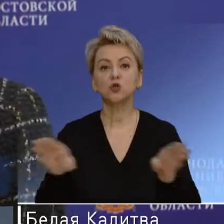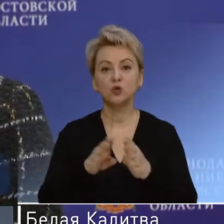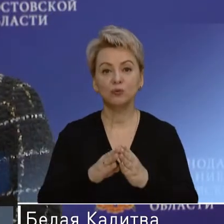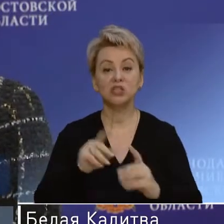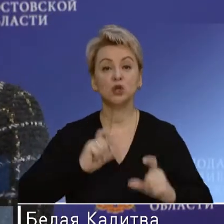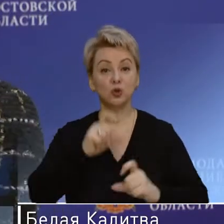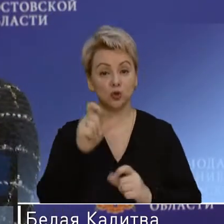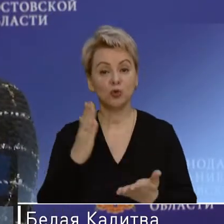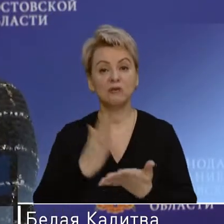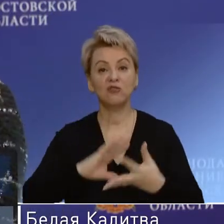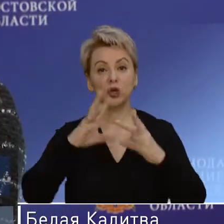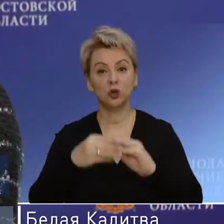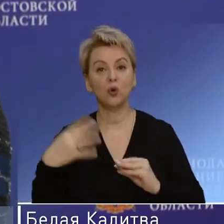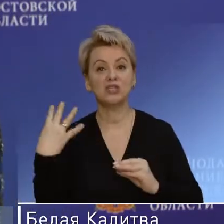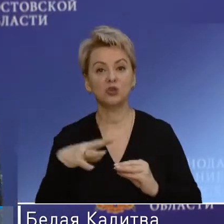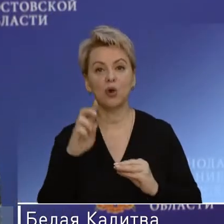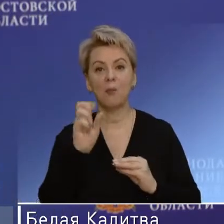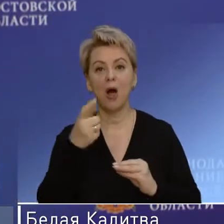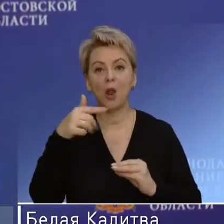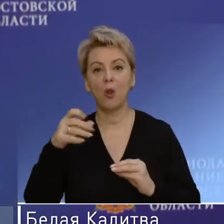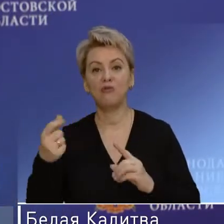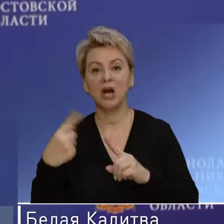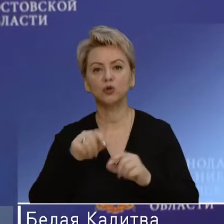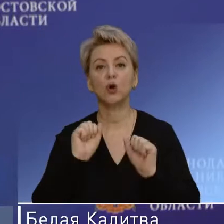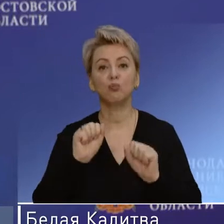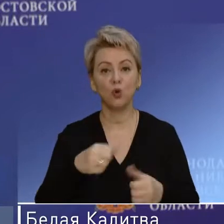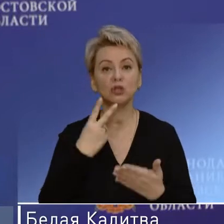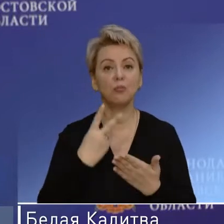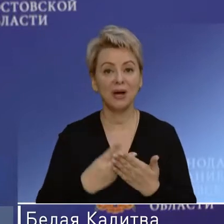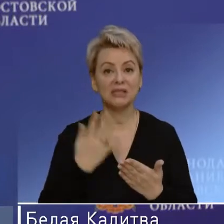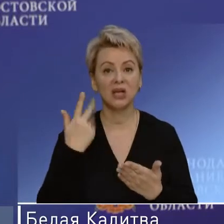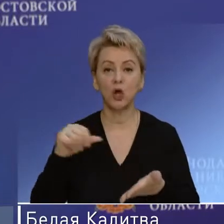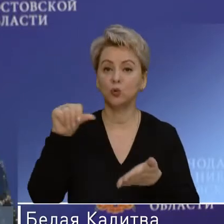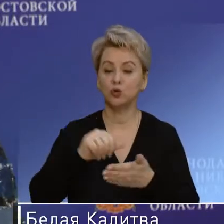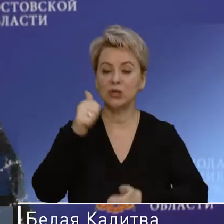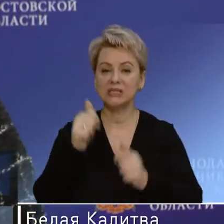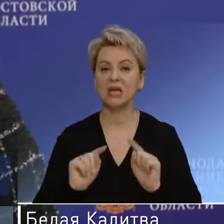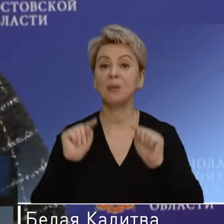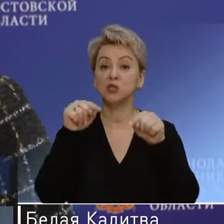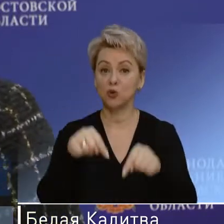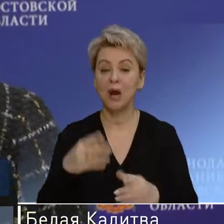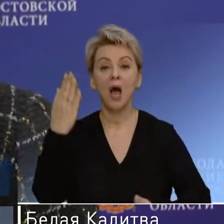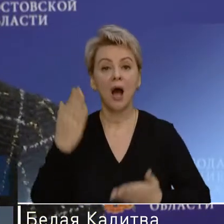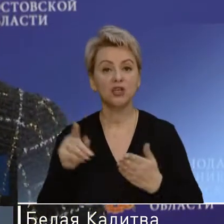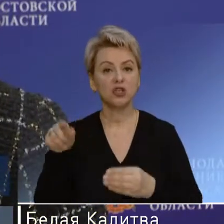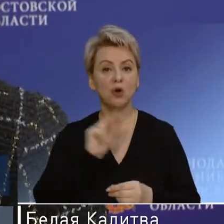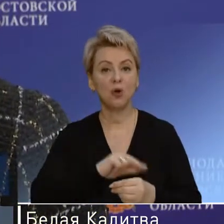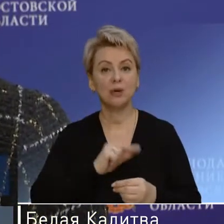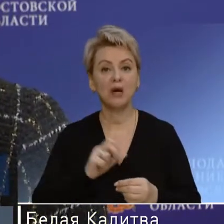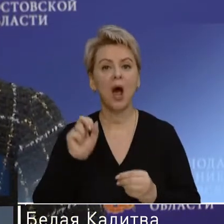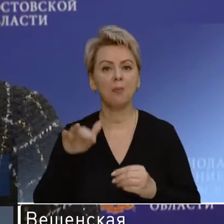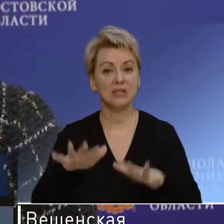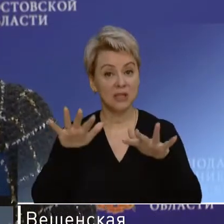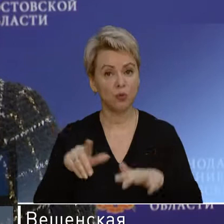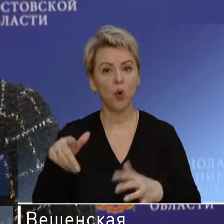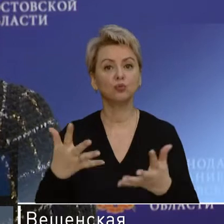И студент имеет в итоге 40 баллов, которые может предъявить при участии в конкурсе на поступление. А если он отработал в красной зоне,